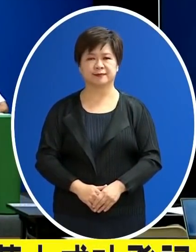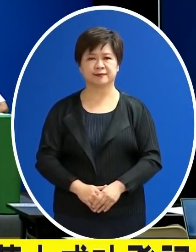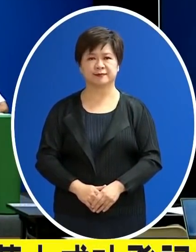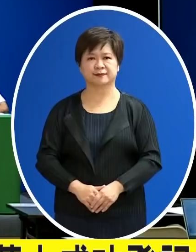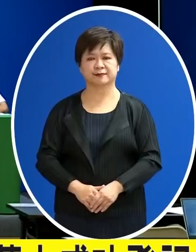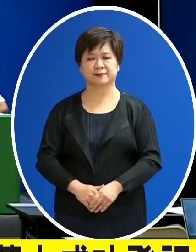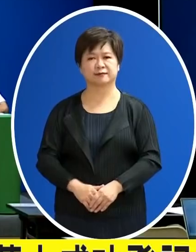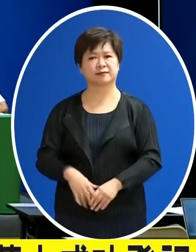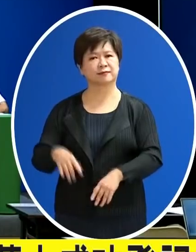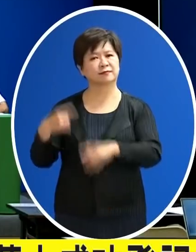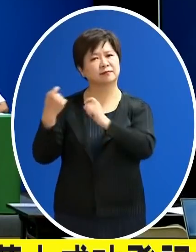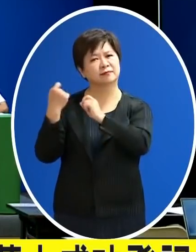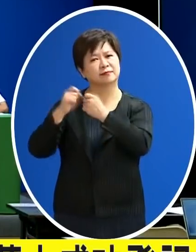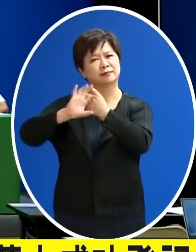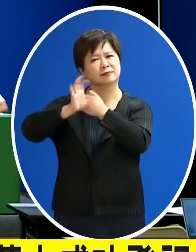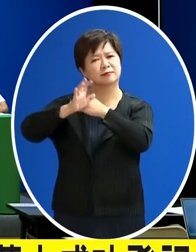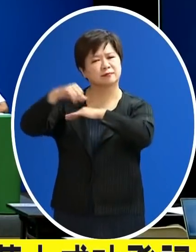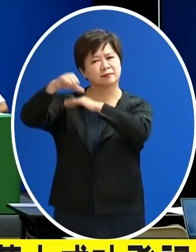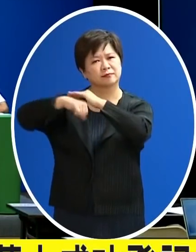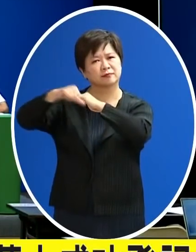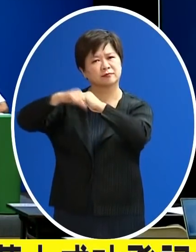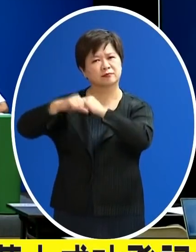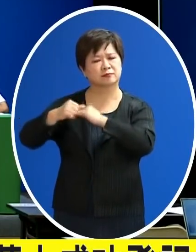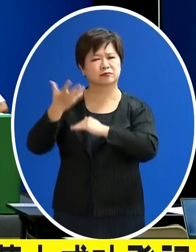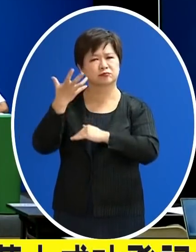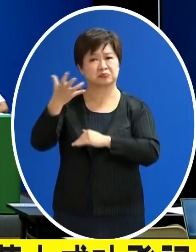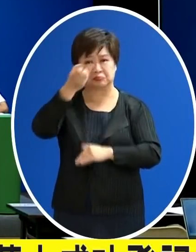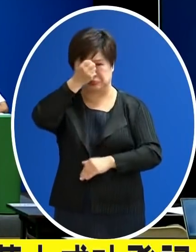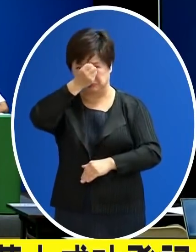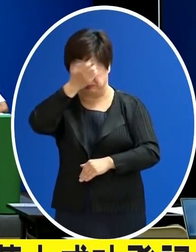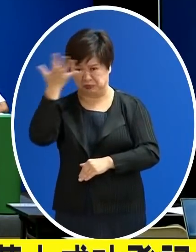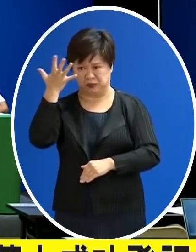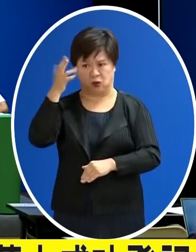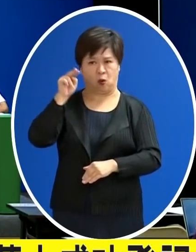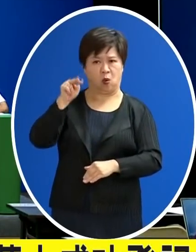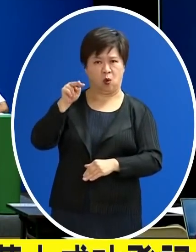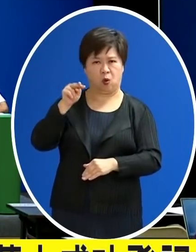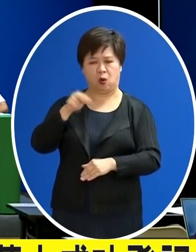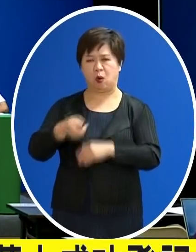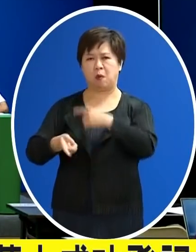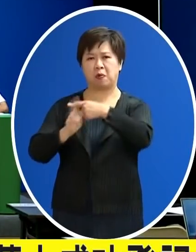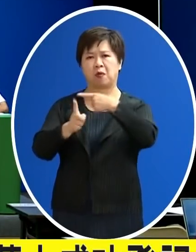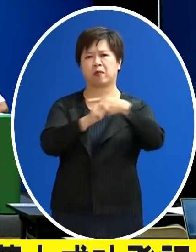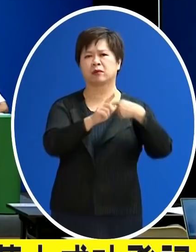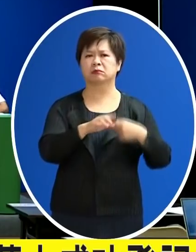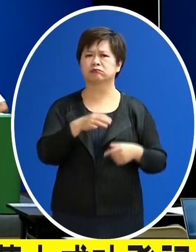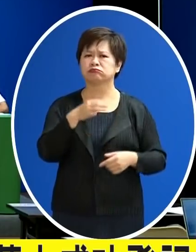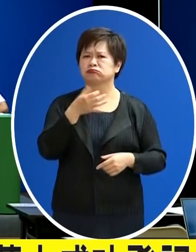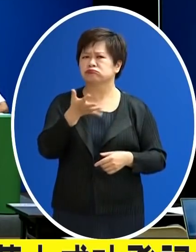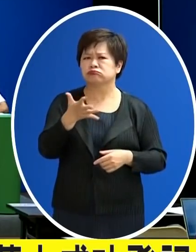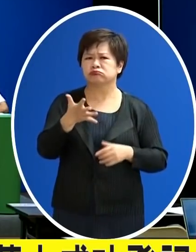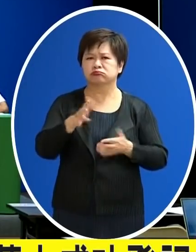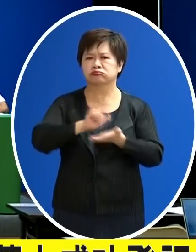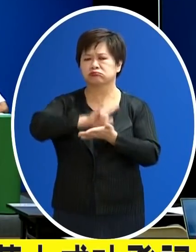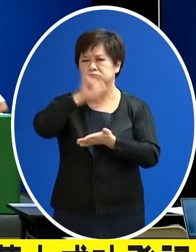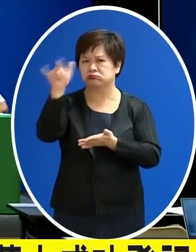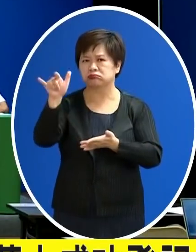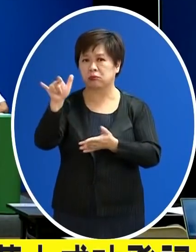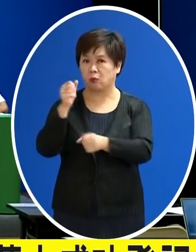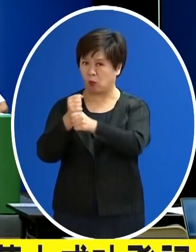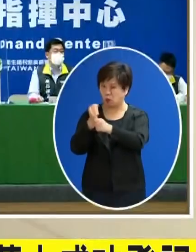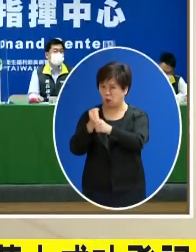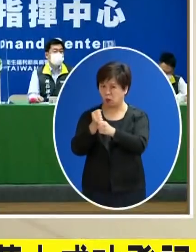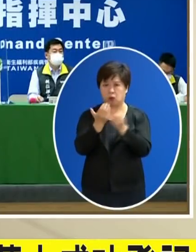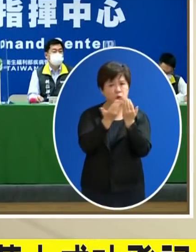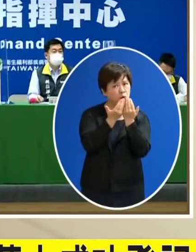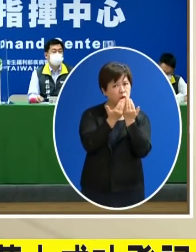部长好，最近的境外一路有不少个案都是年纪比较轻的青壮年，那有了解他们是什么原因出国吗？是工作还是读